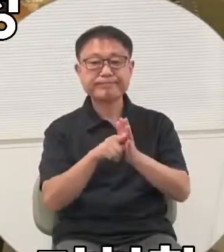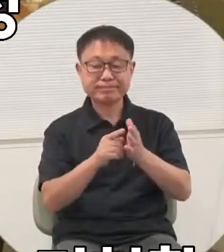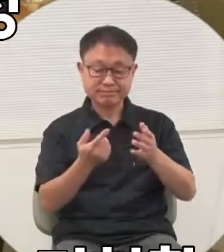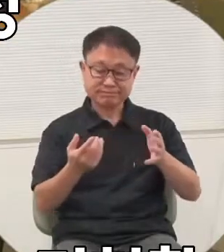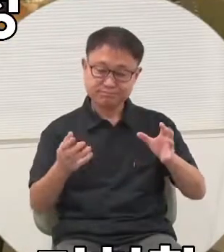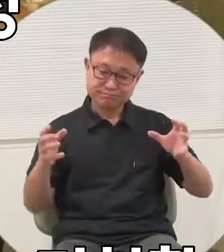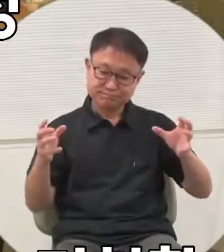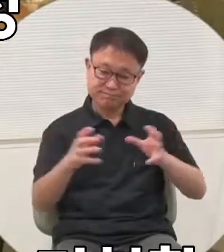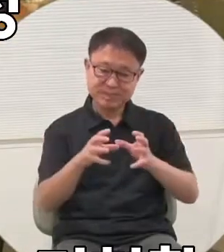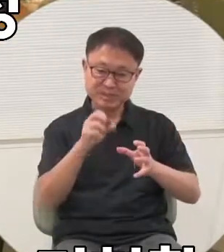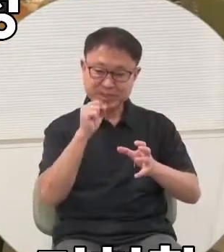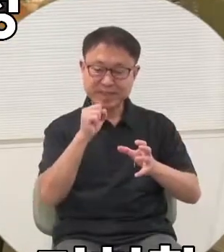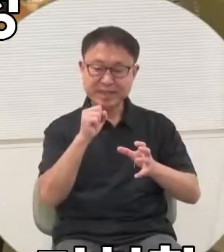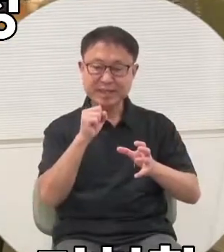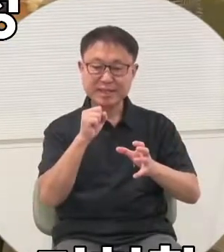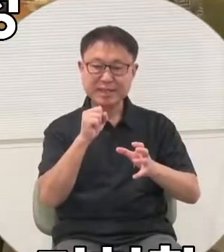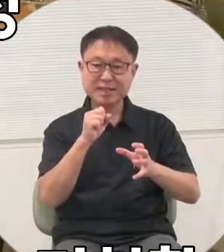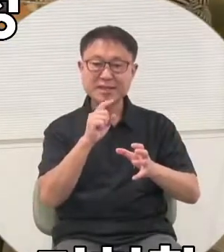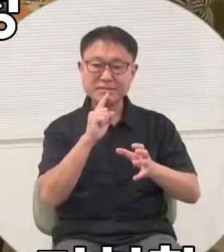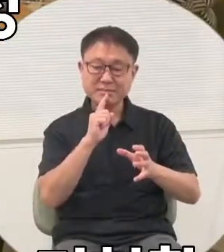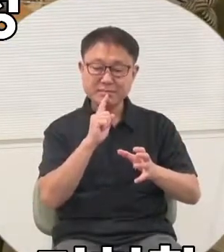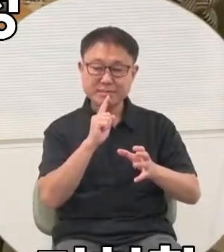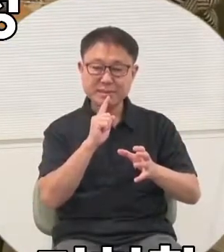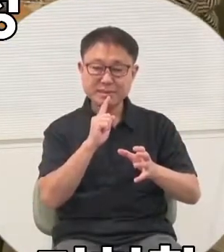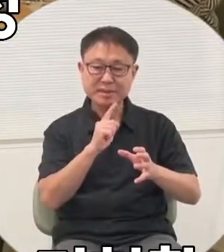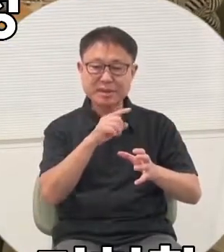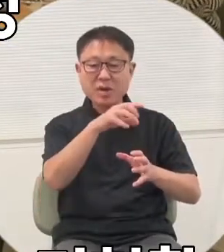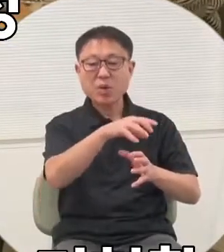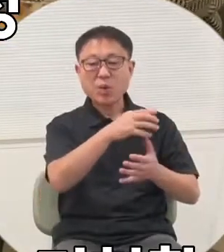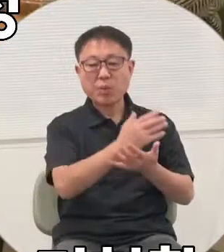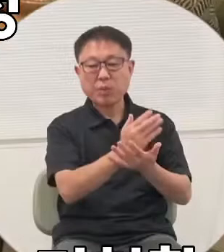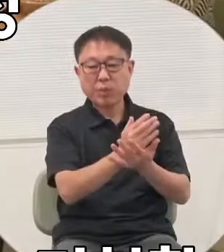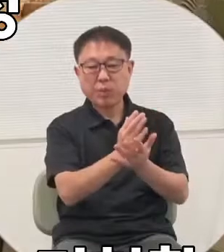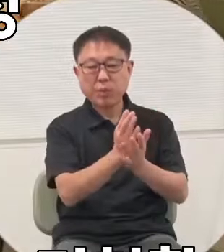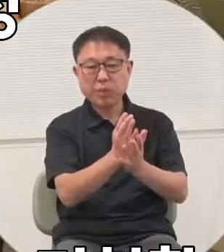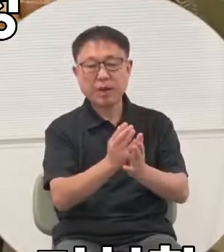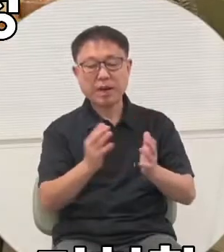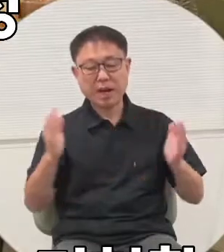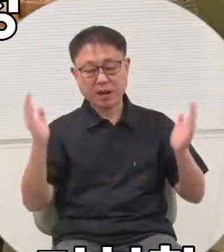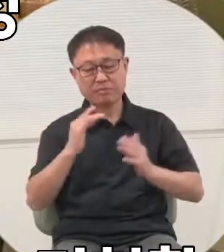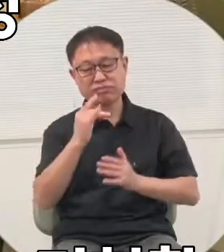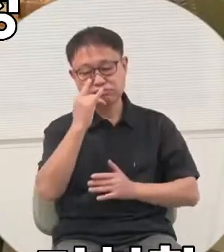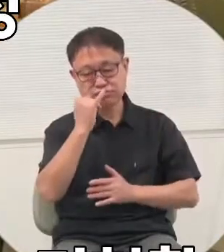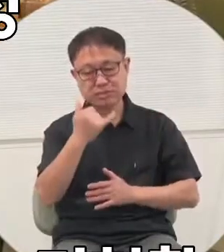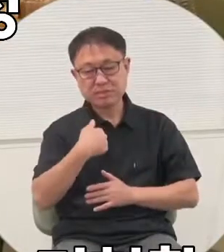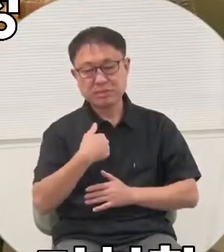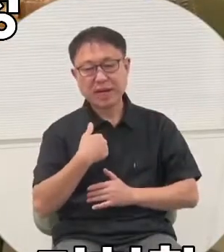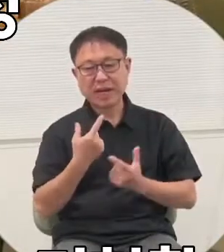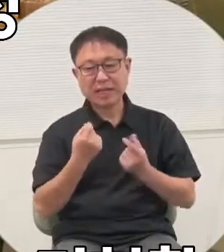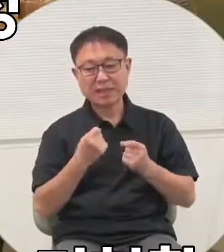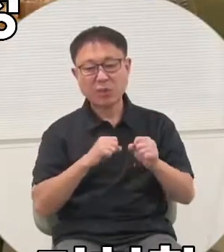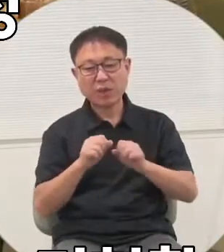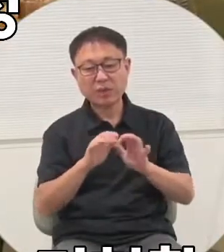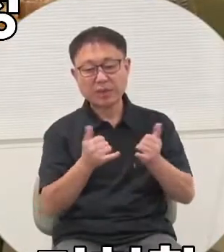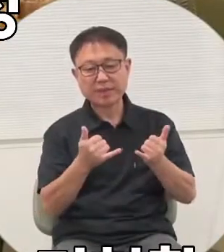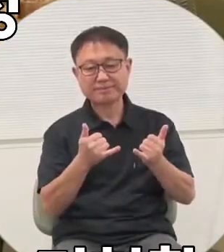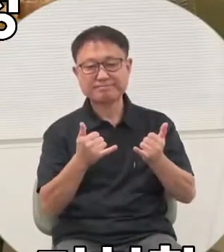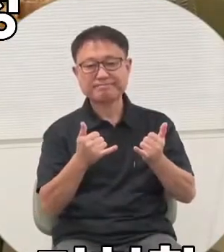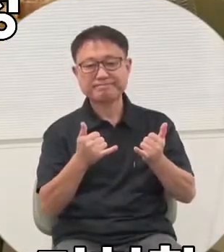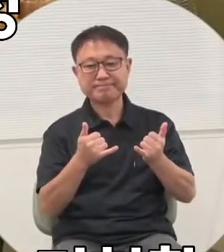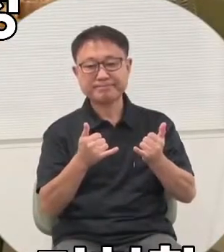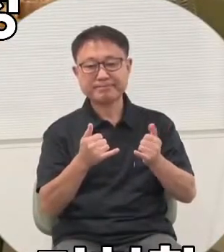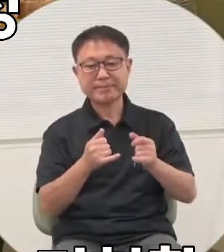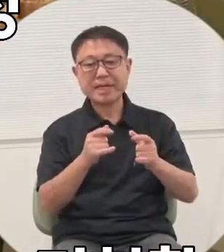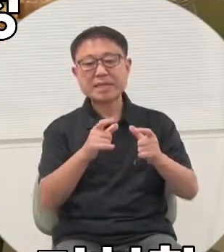좋겠다. 그래서 다양한 분야에 있는 학교 선생님들, 학부모, 저같이 이제 마을 활동하는 또